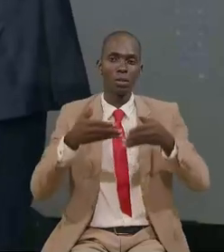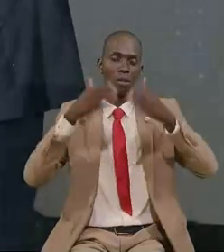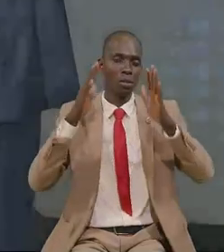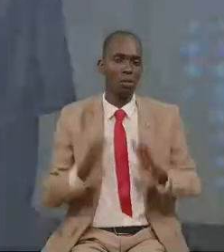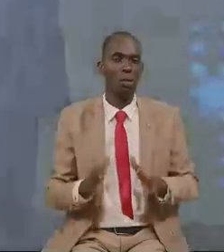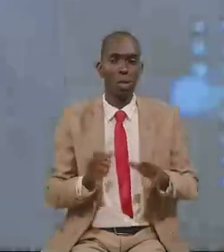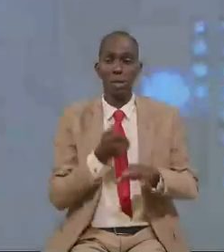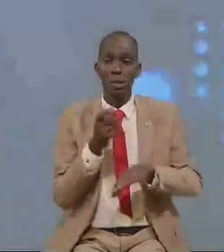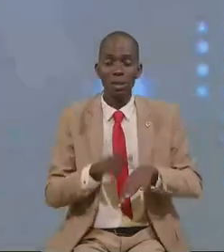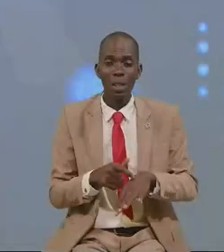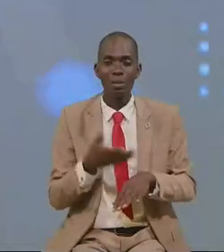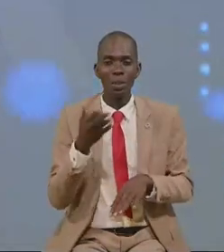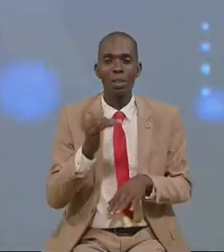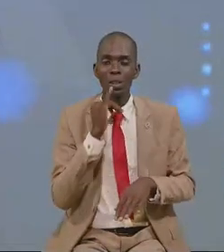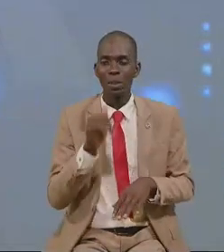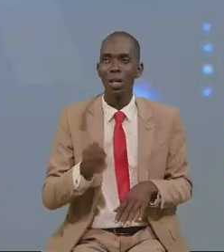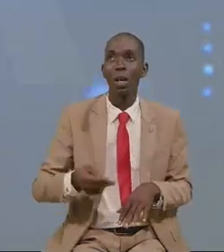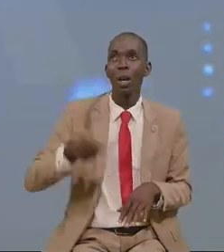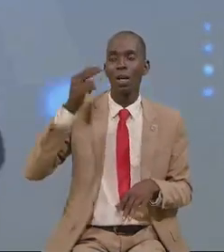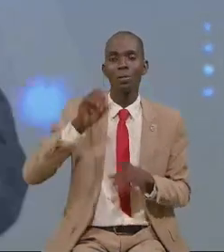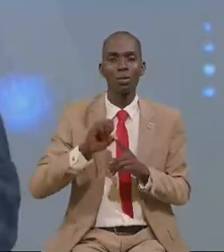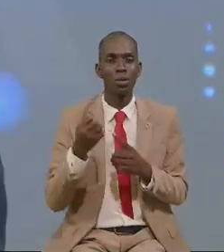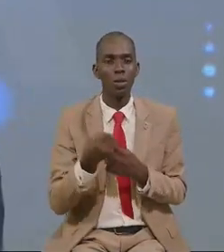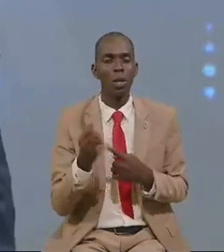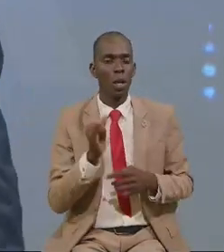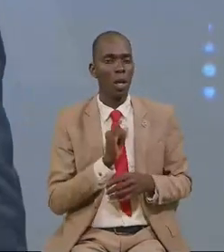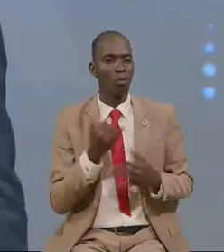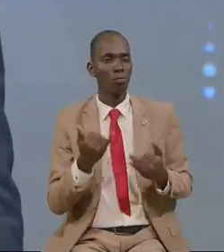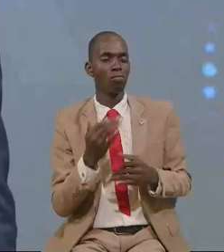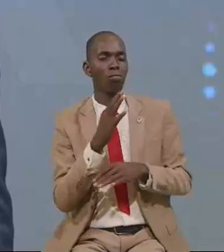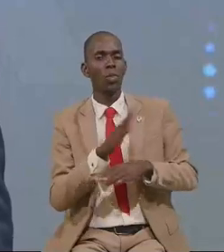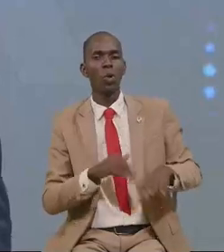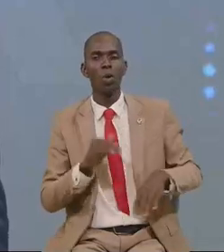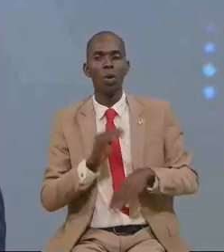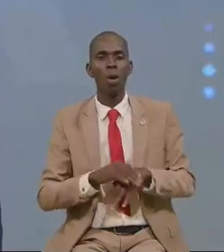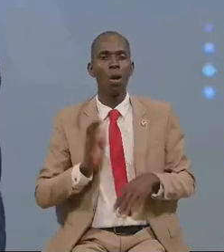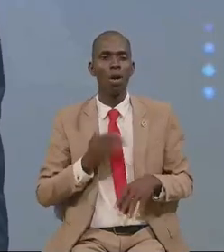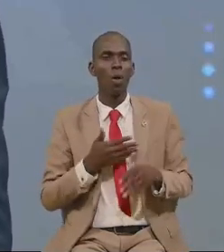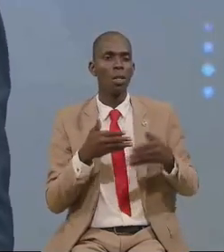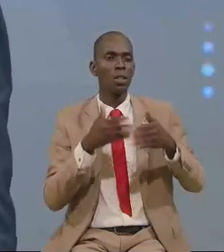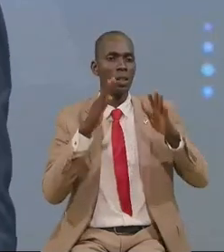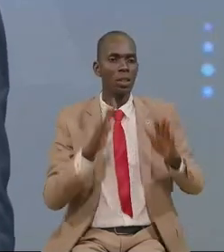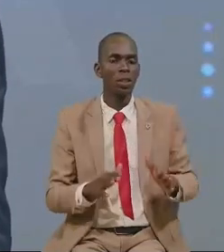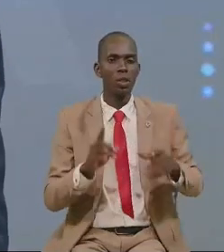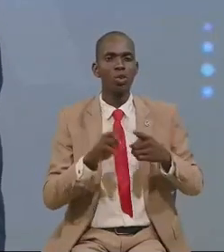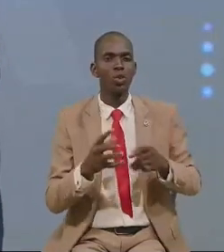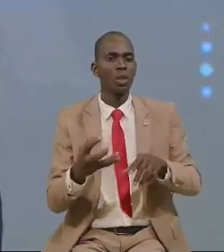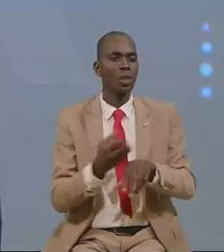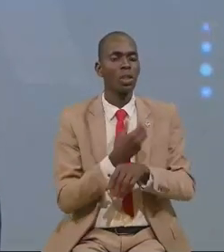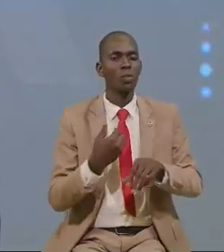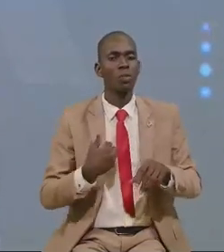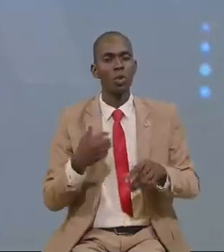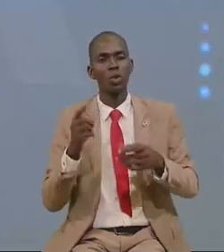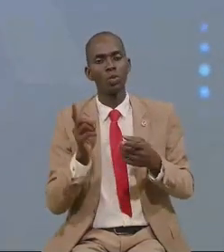une situation survient, j'appelle notre dirigeant pour me connecter